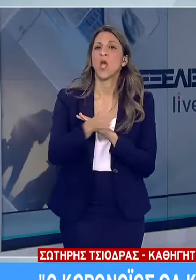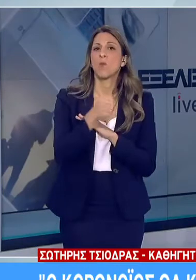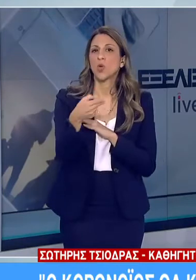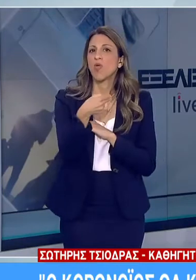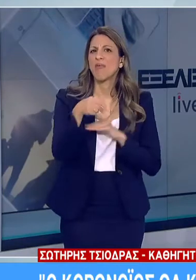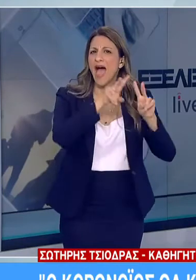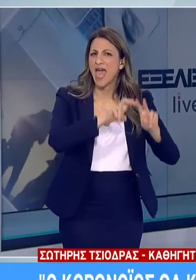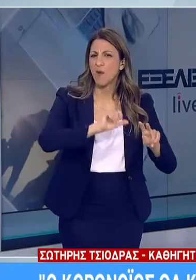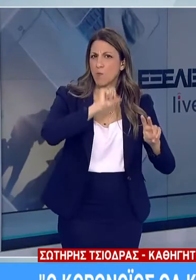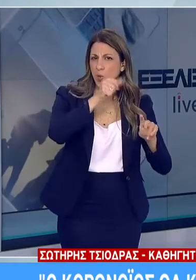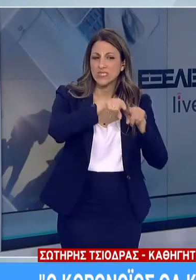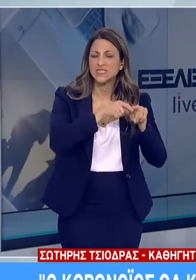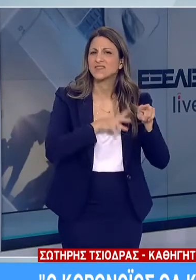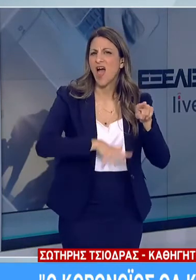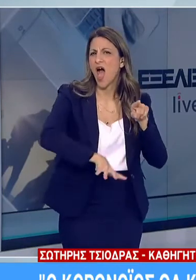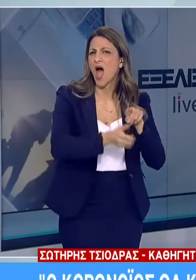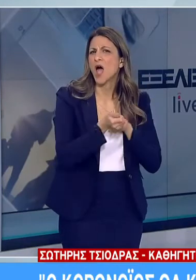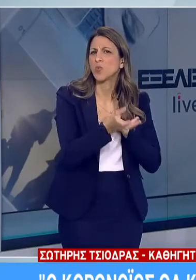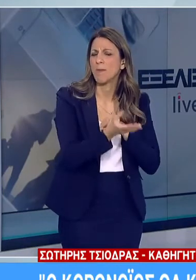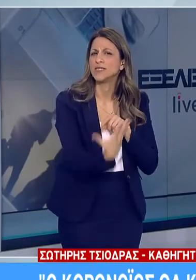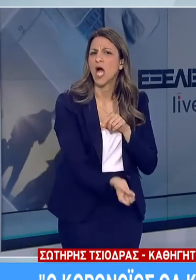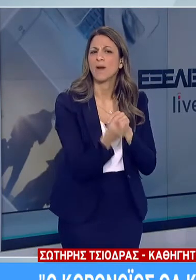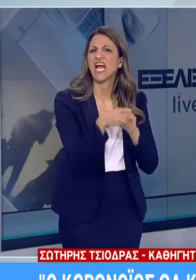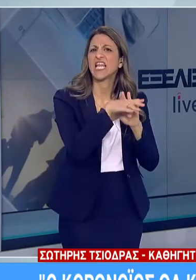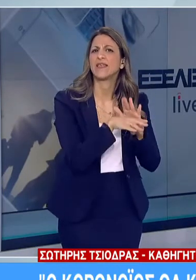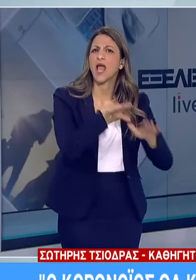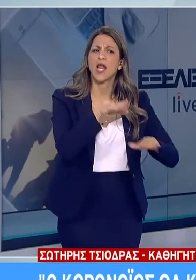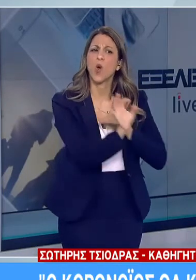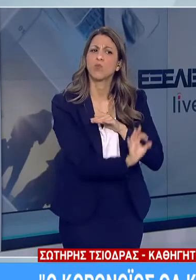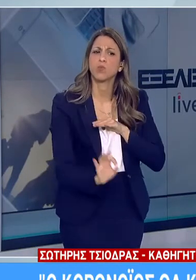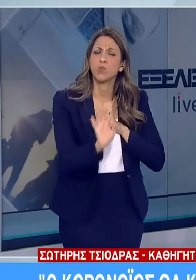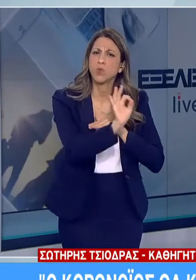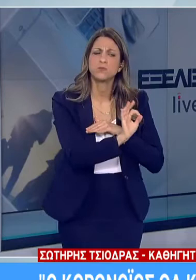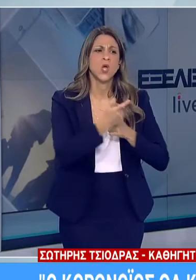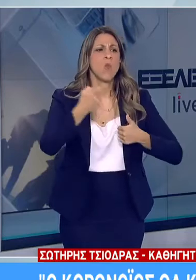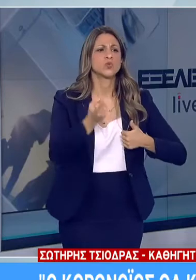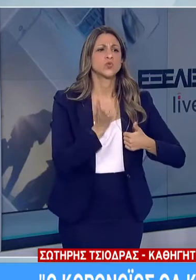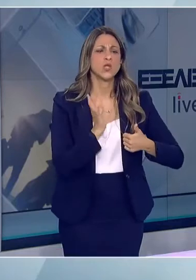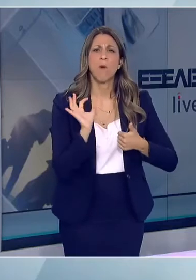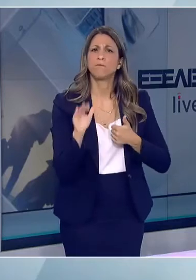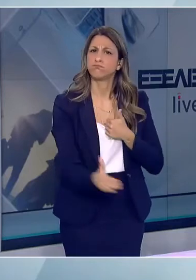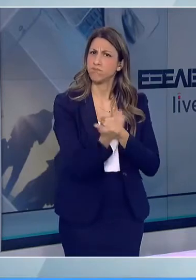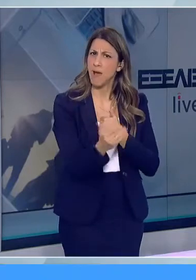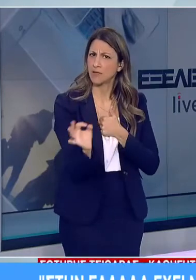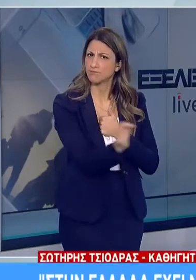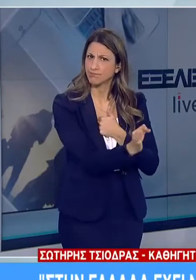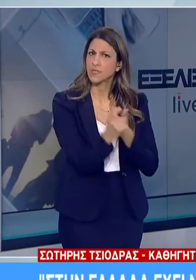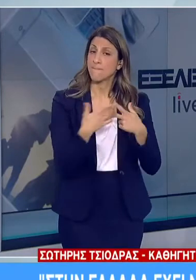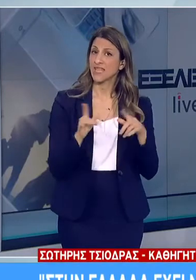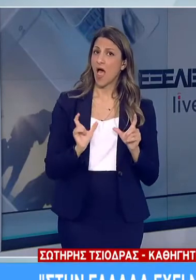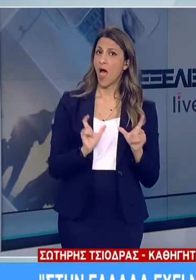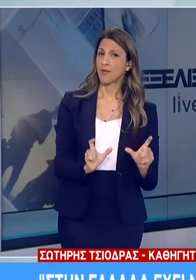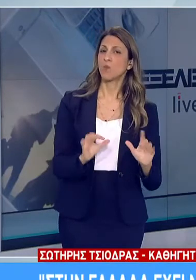μελέτη αντισωμάτων στην Ελλάδα με συγκεκριμένα επιδημιολογικά κριτήρια να εξεταστεί το ποσοστό των ανθρώπων που πέρασαν την νόσο και εμφάνισαν